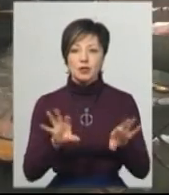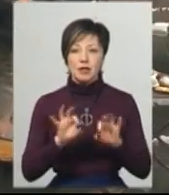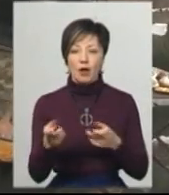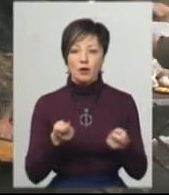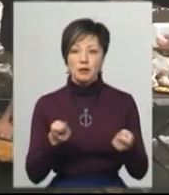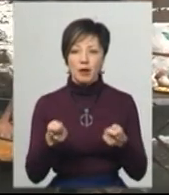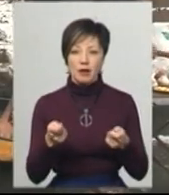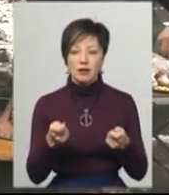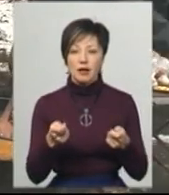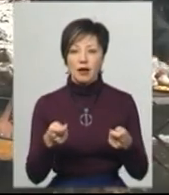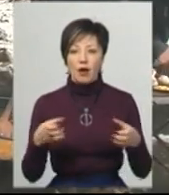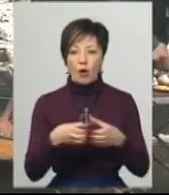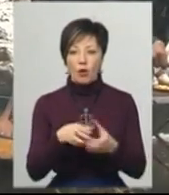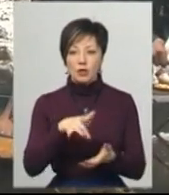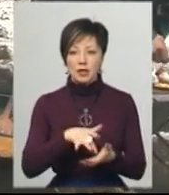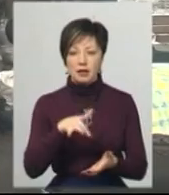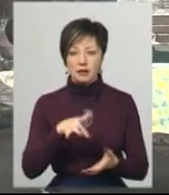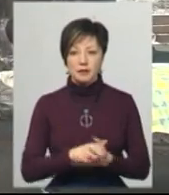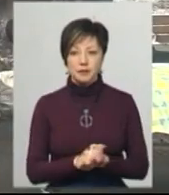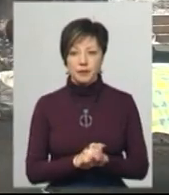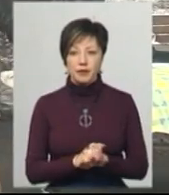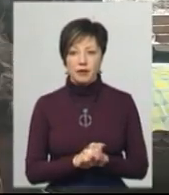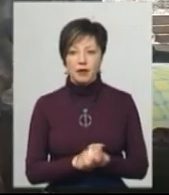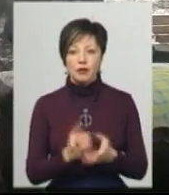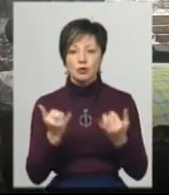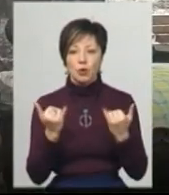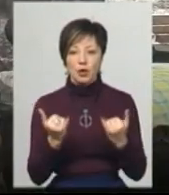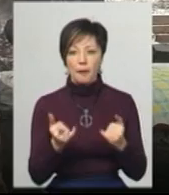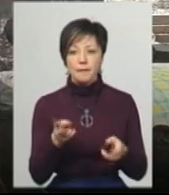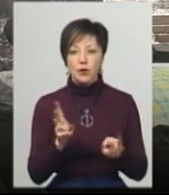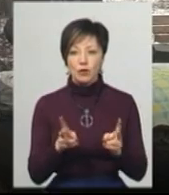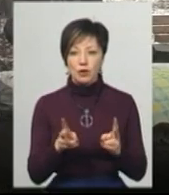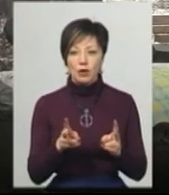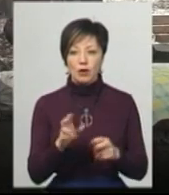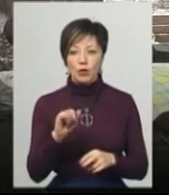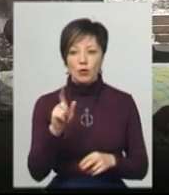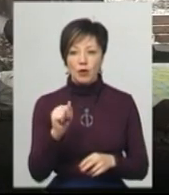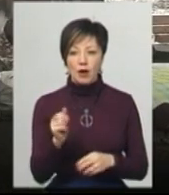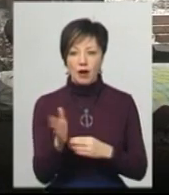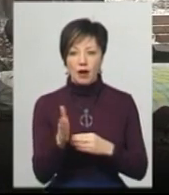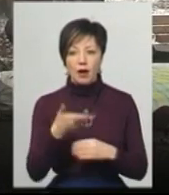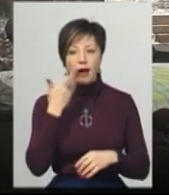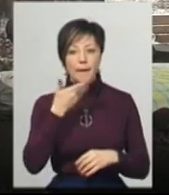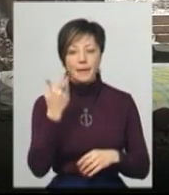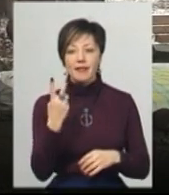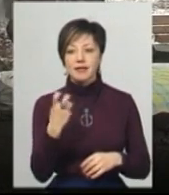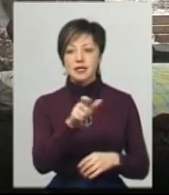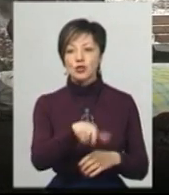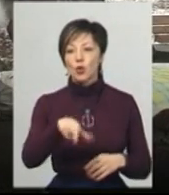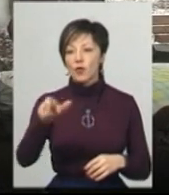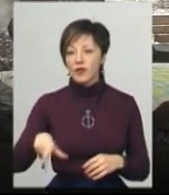козацького десантського екологічного осередка Михайло Муляр. Сьогодні приготував уху на 200 чоловік,